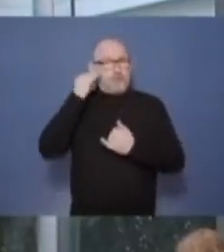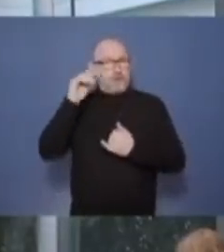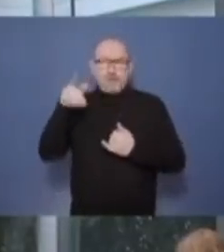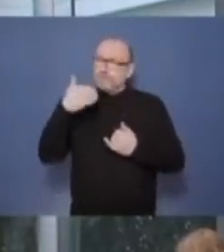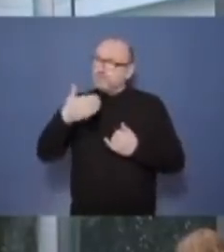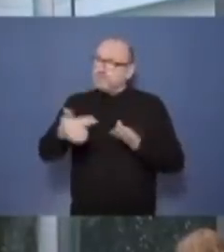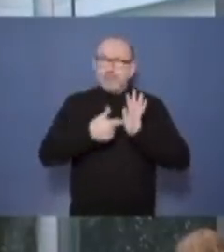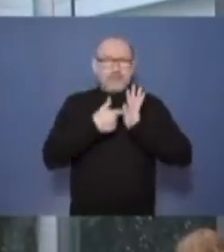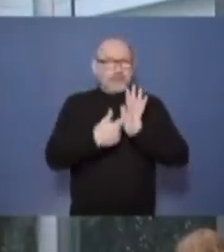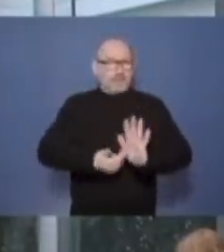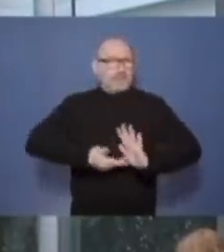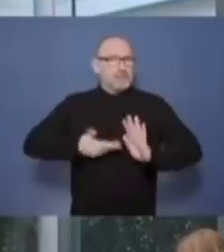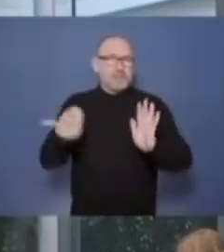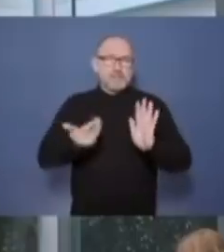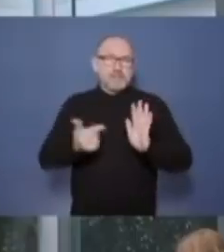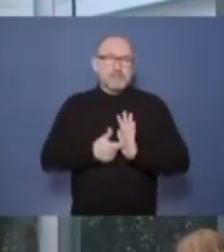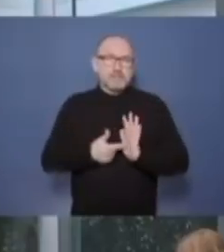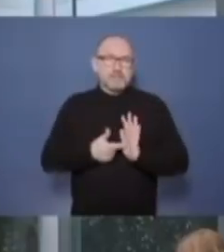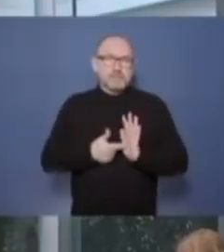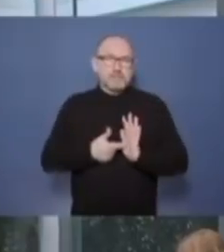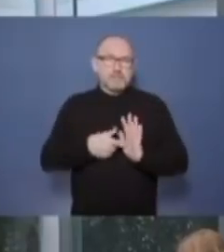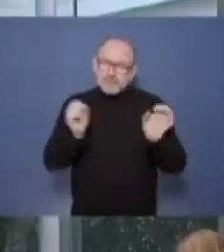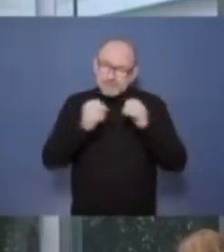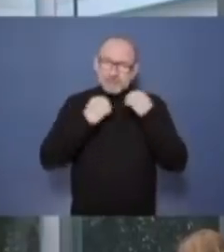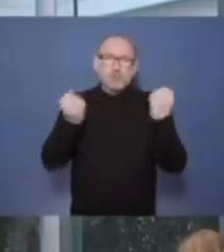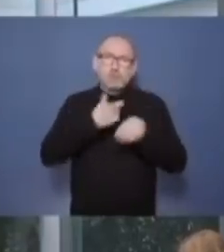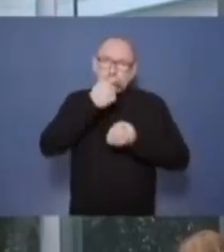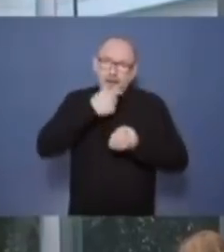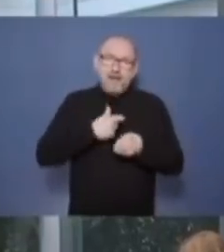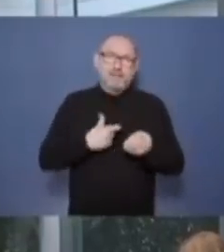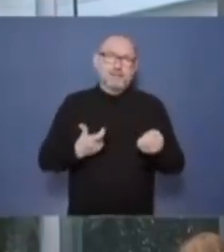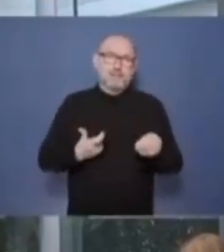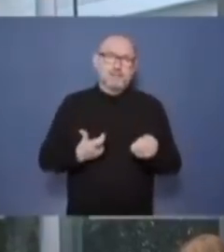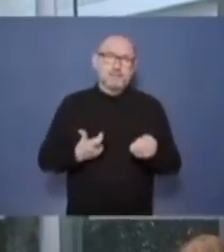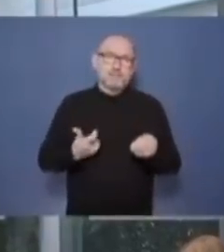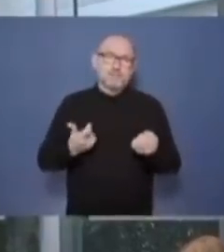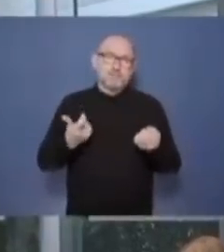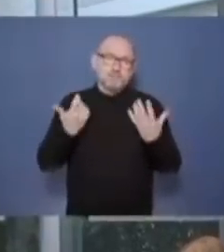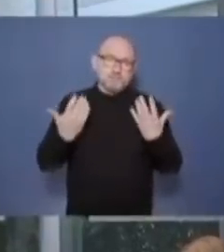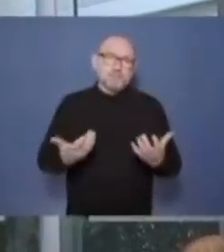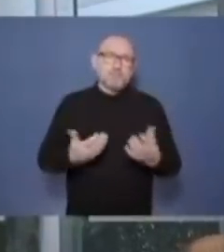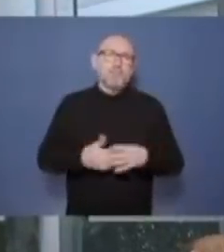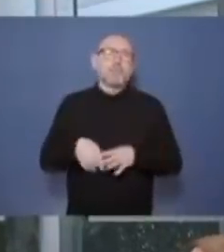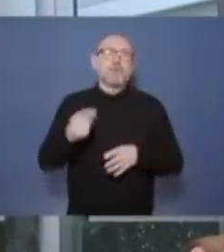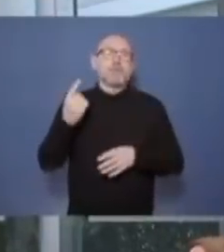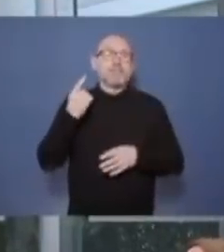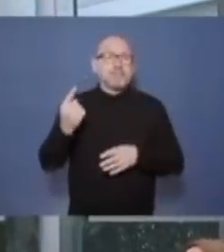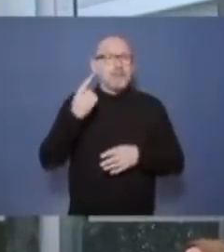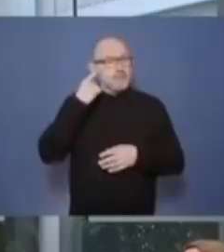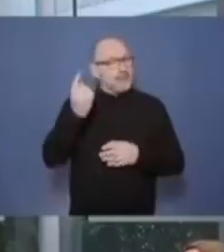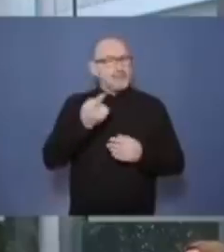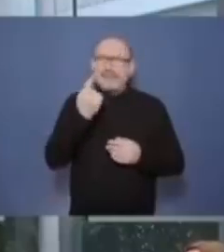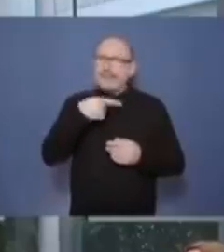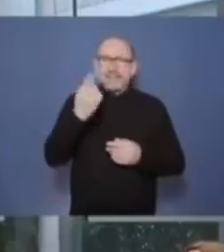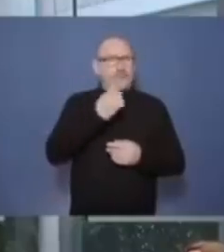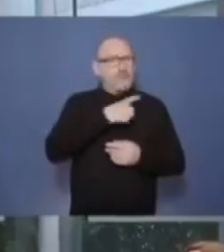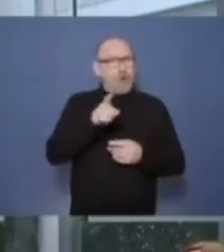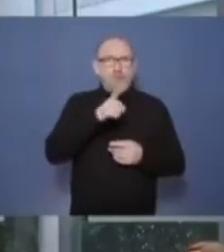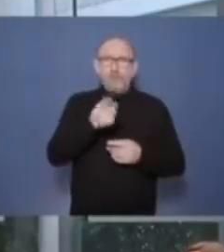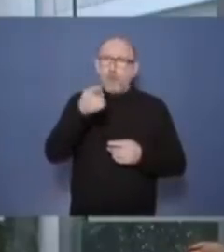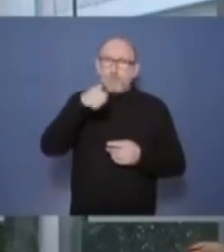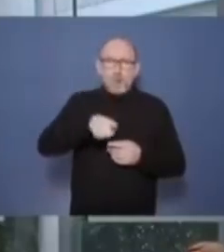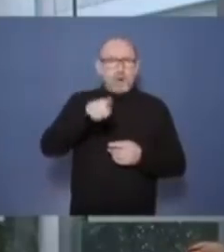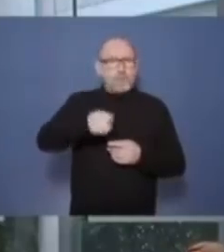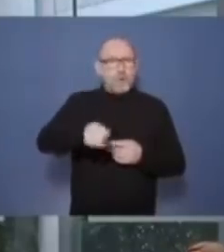hingewiesen, wie ernst die Lage ist. Sie geht davon aus, dass die kommenden Wochen und Monate wohl